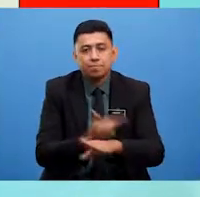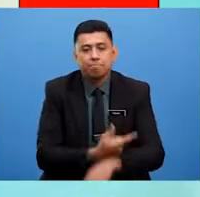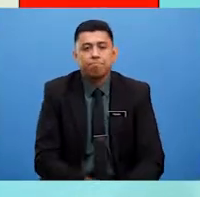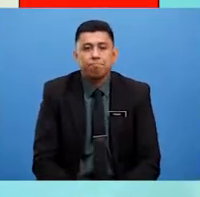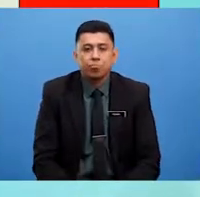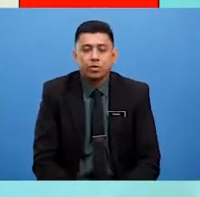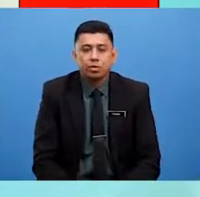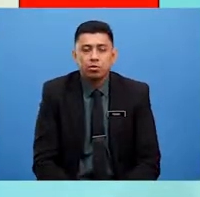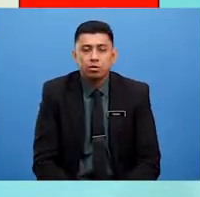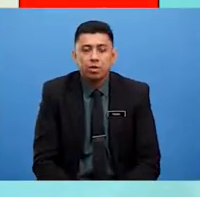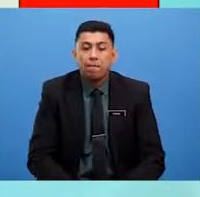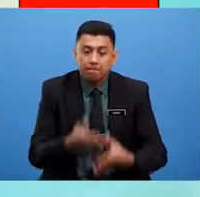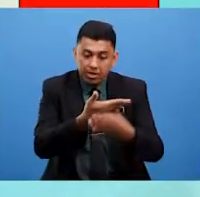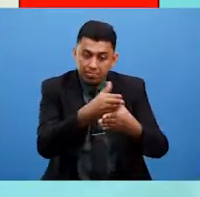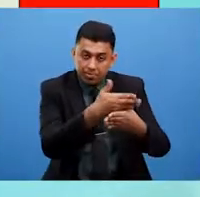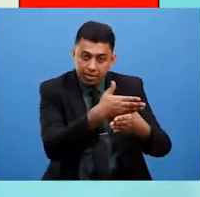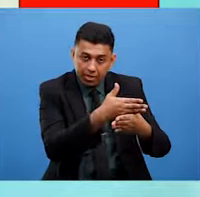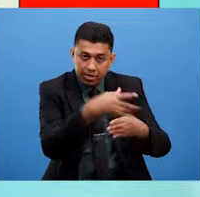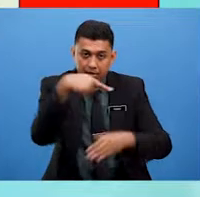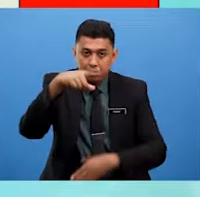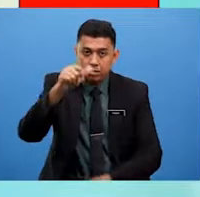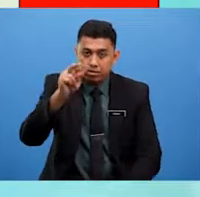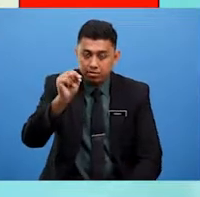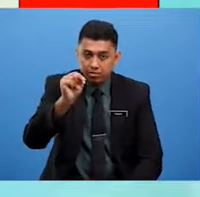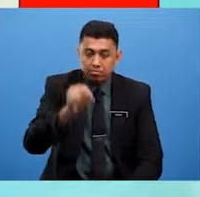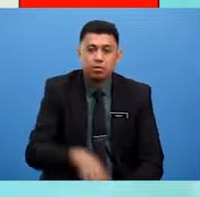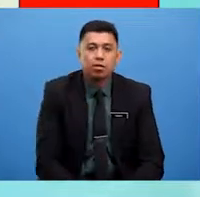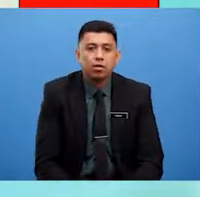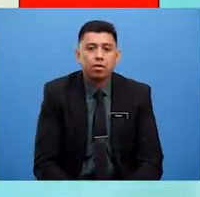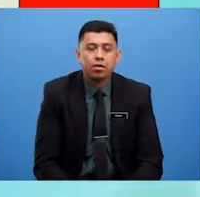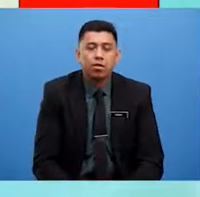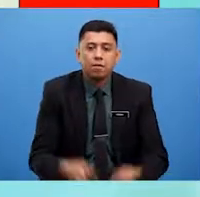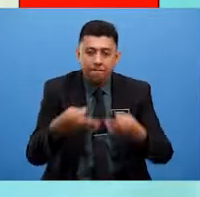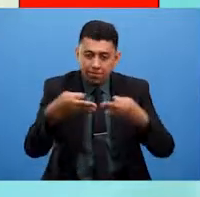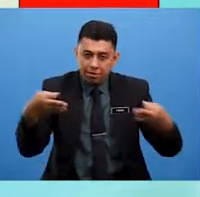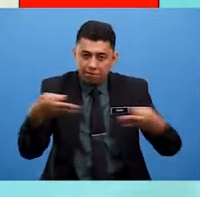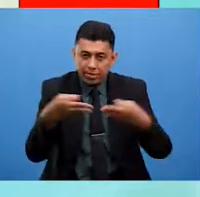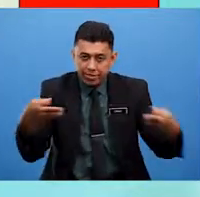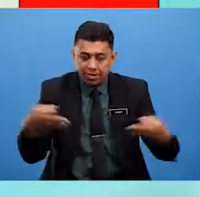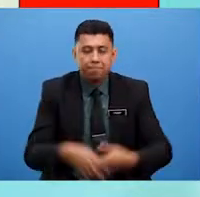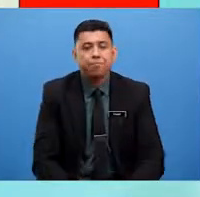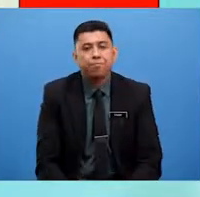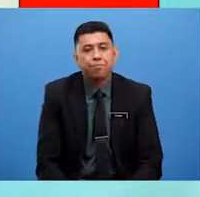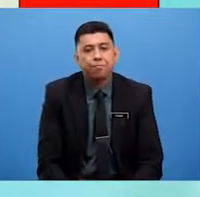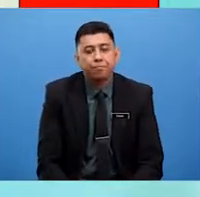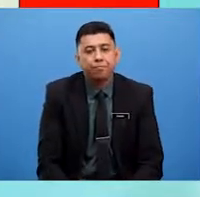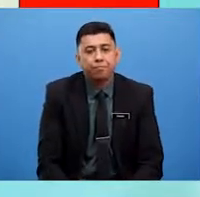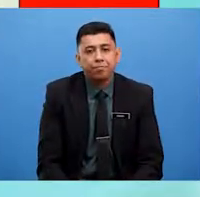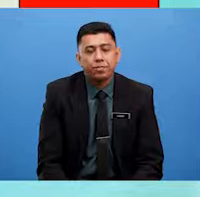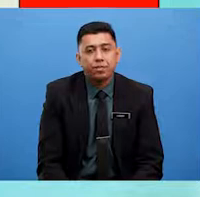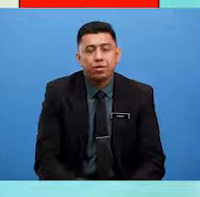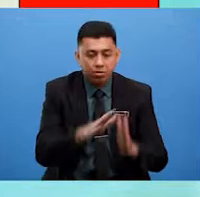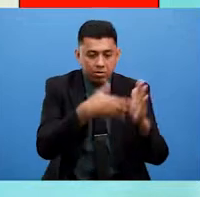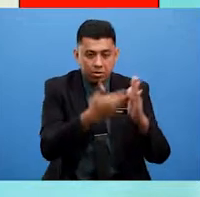Periodisasi latihan merupakan pembahagian plan latihan kepada fasa-fasa dan subfasa latihan. Kalender